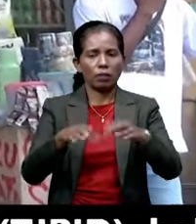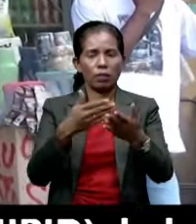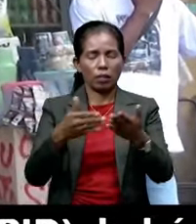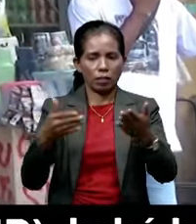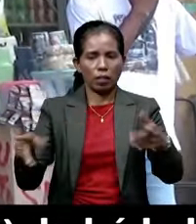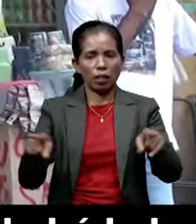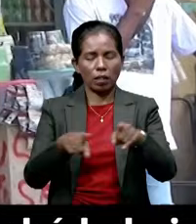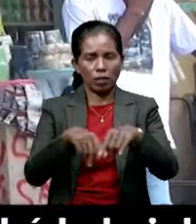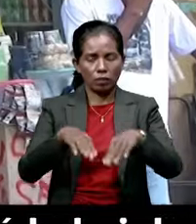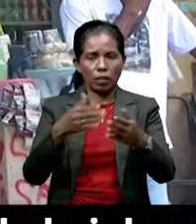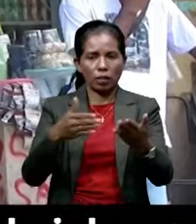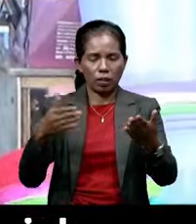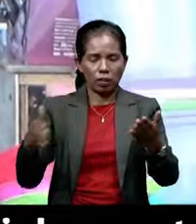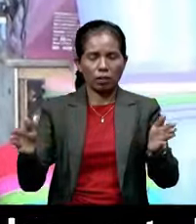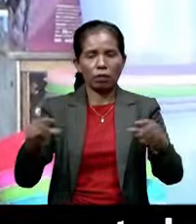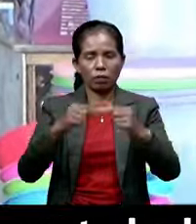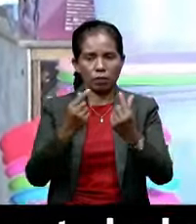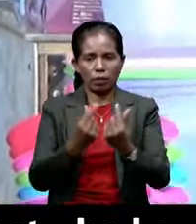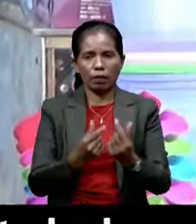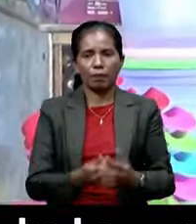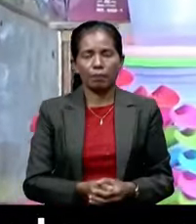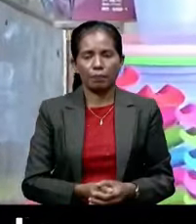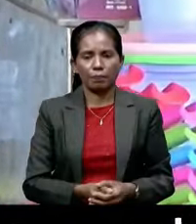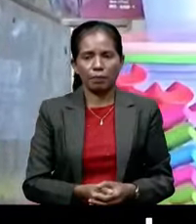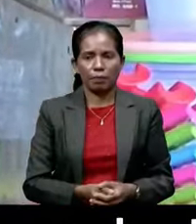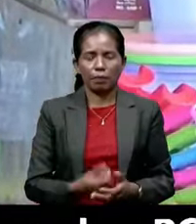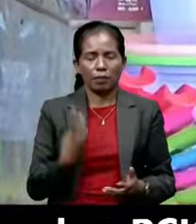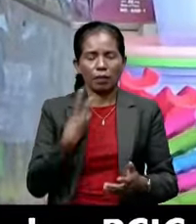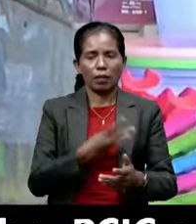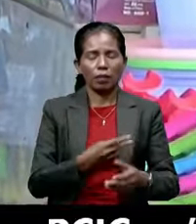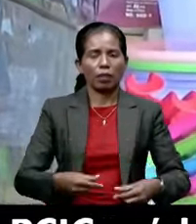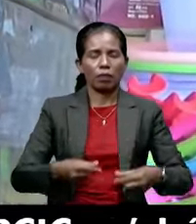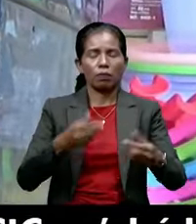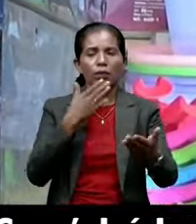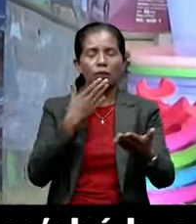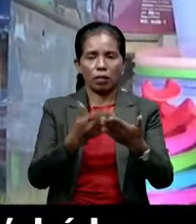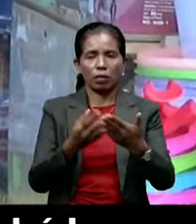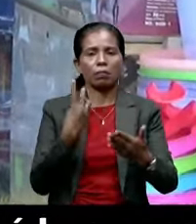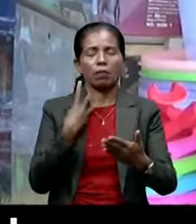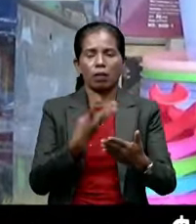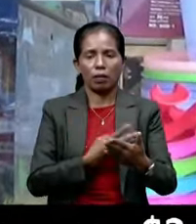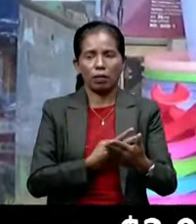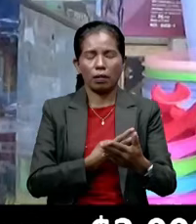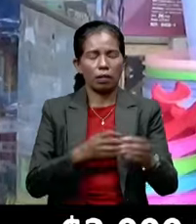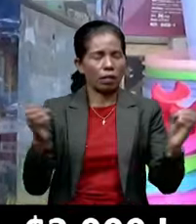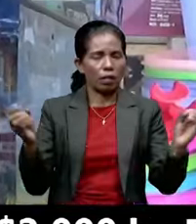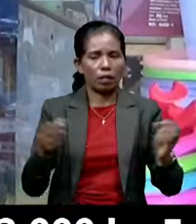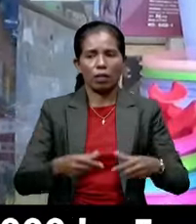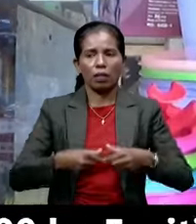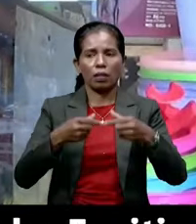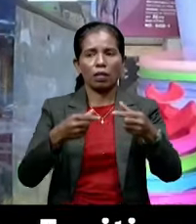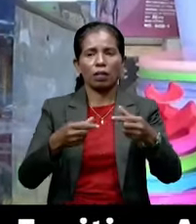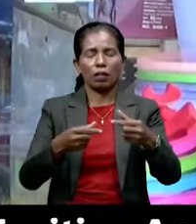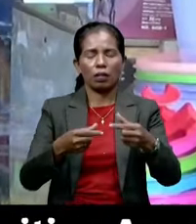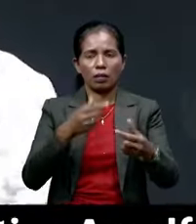rahung mebe fansa san ho pakote. Lagung fo binifisu diak mai ami. Lagung fo